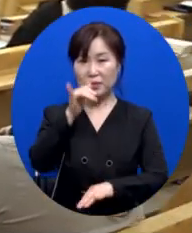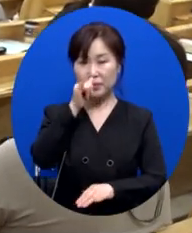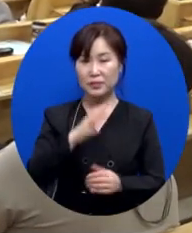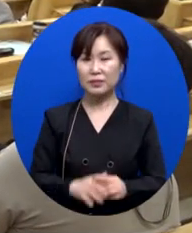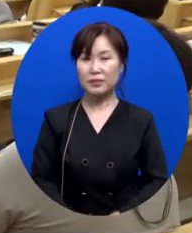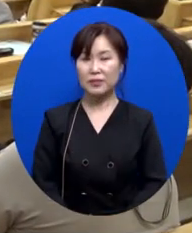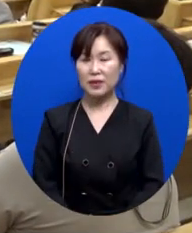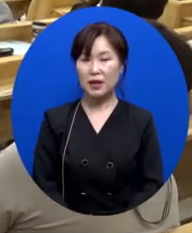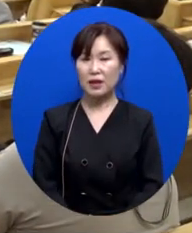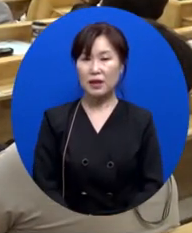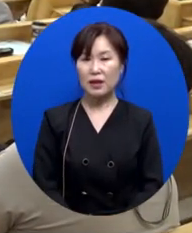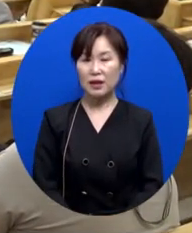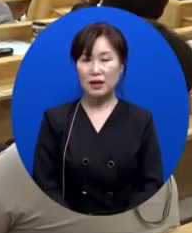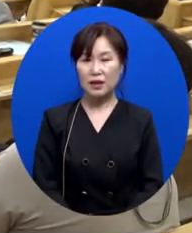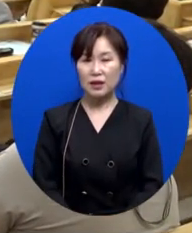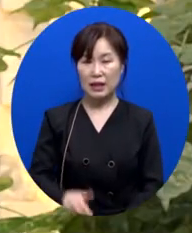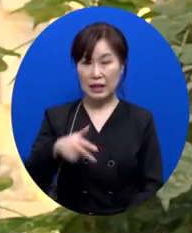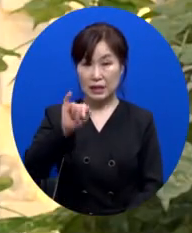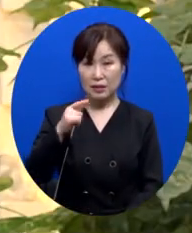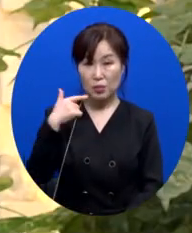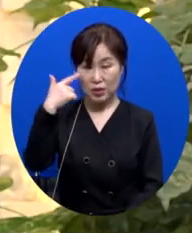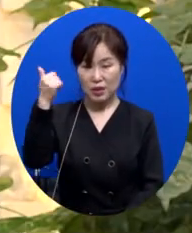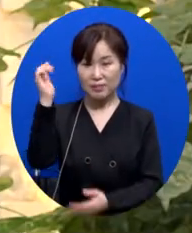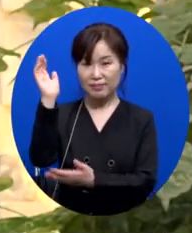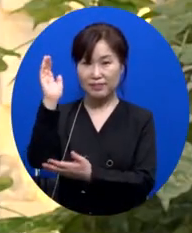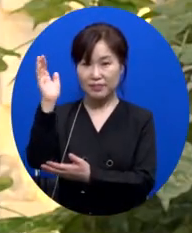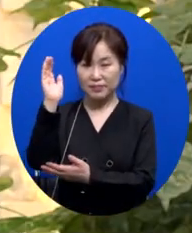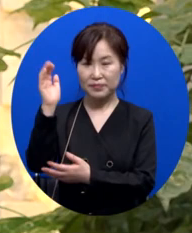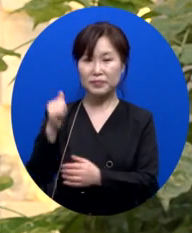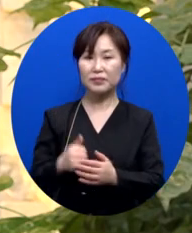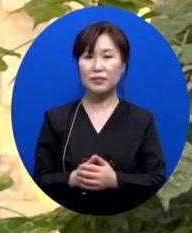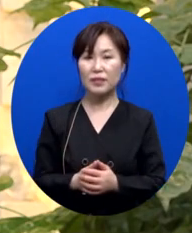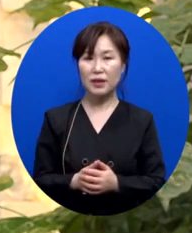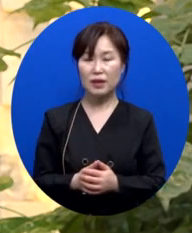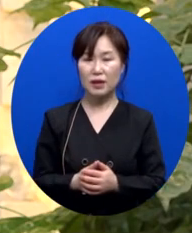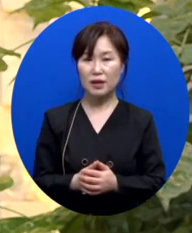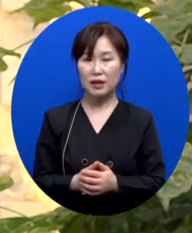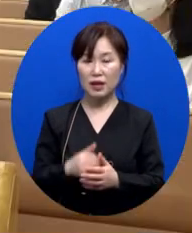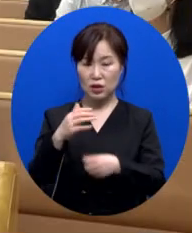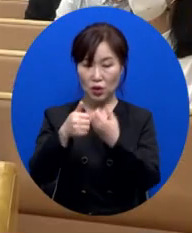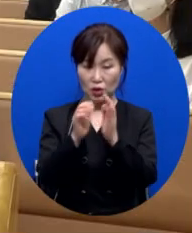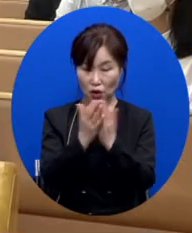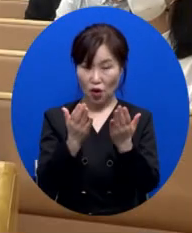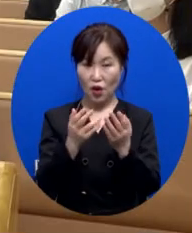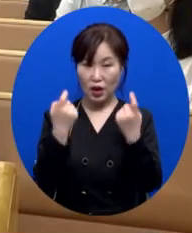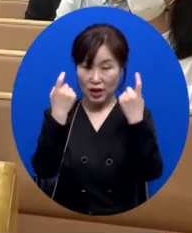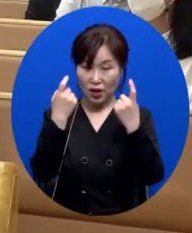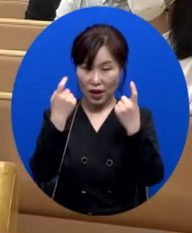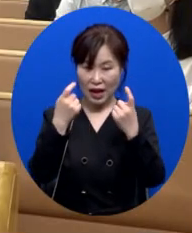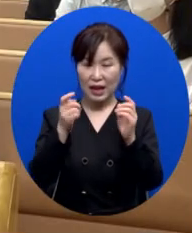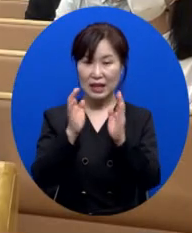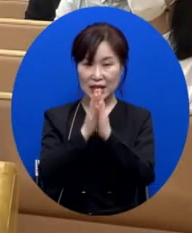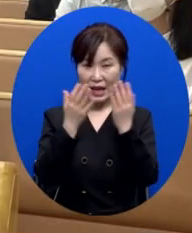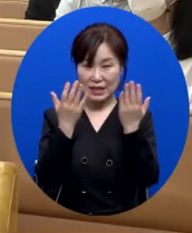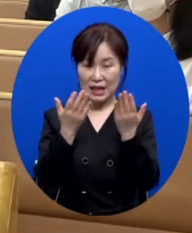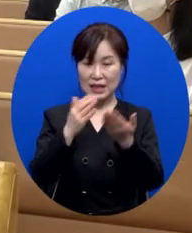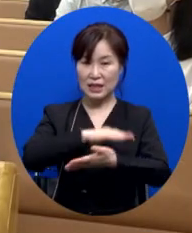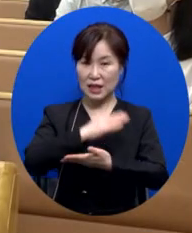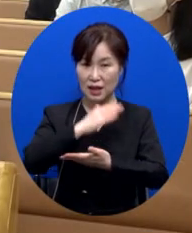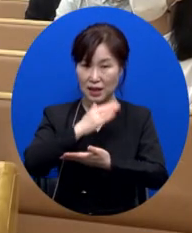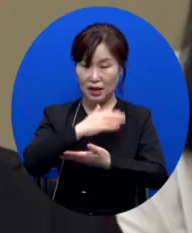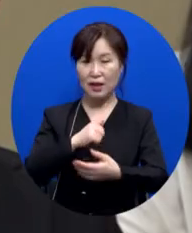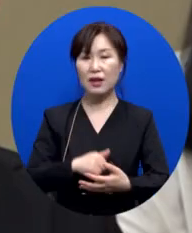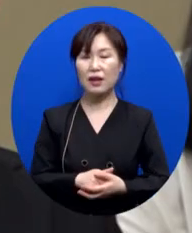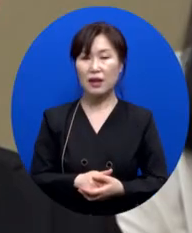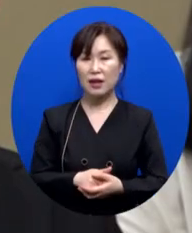반석 성서 칩 날 교배 진 용 철 목사가 설교를 전한 감성 의식에서 성경으로 의 여행 창세기 편 을 출판한 모포 성서